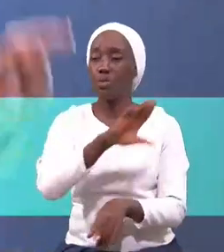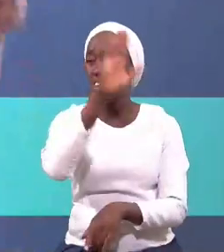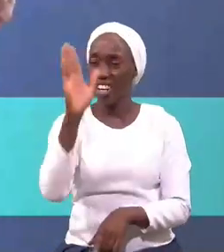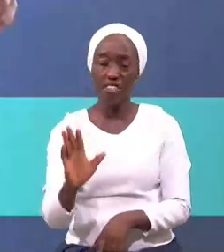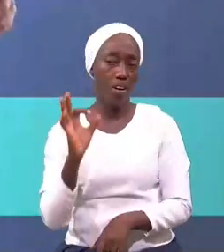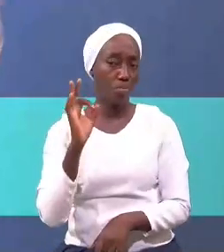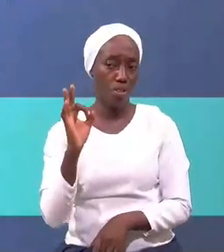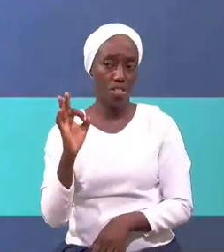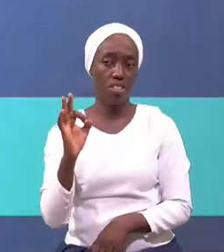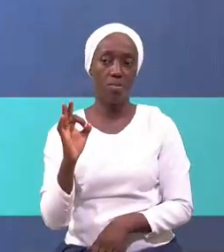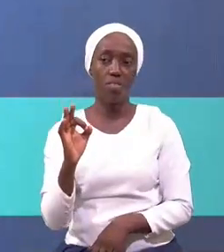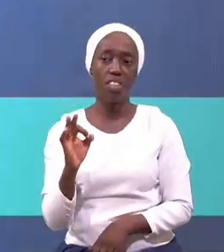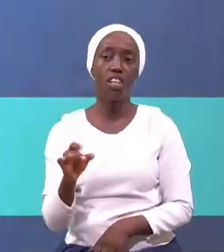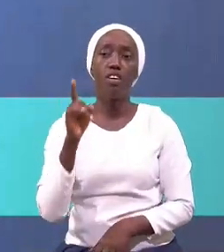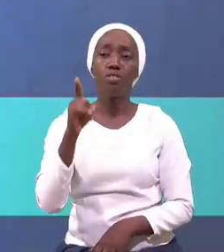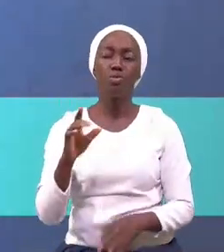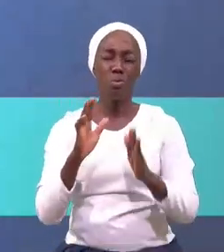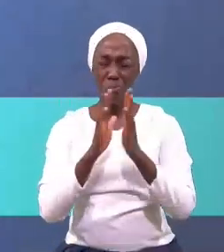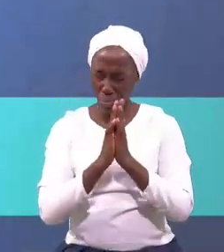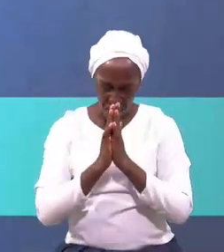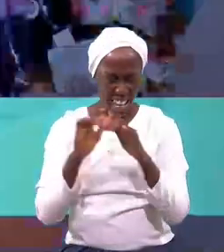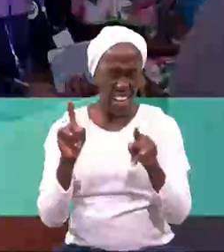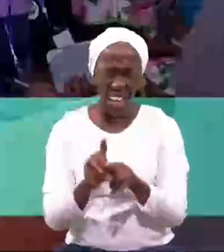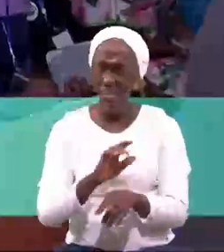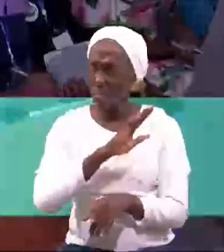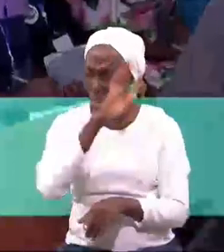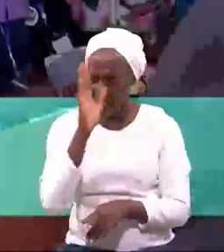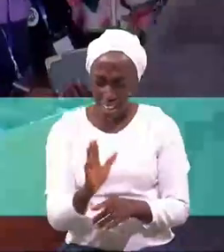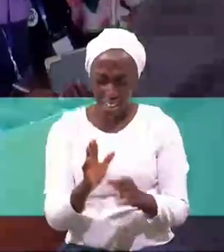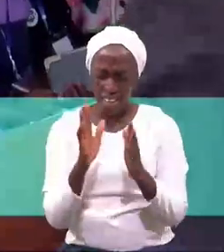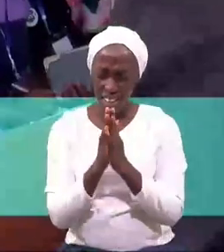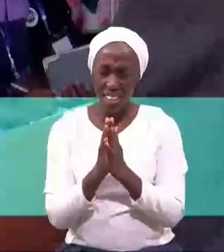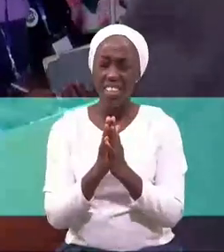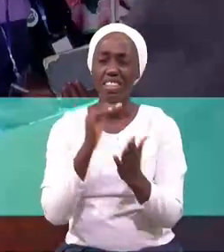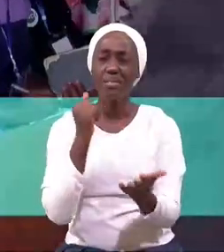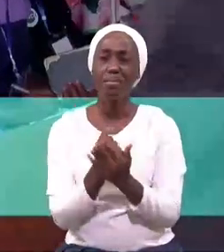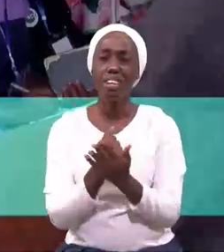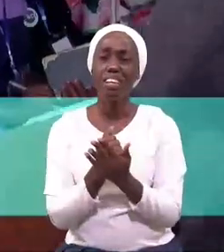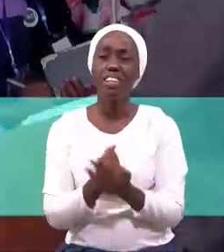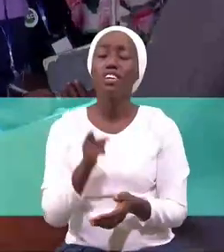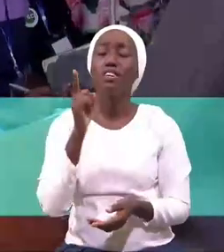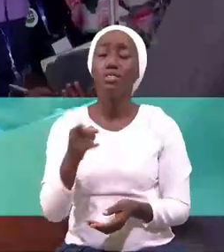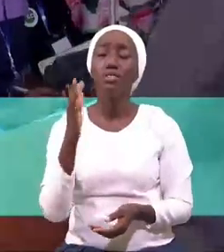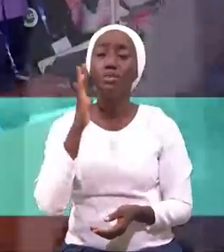jamais prêché avant. Vous allez prier comme vous n'avez jamais prié avant.